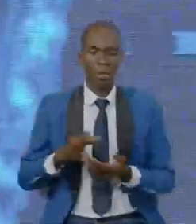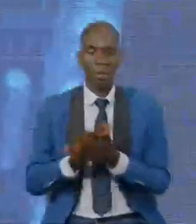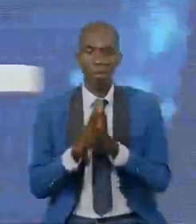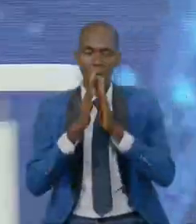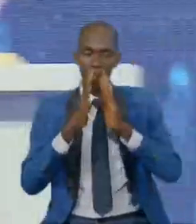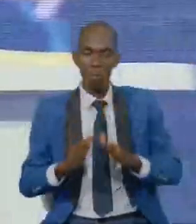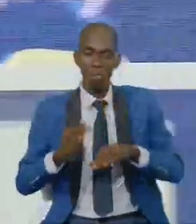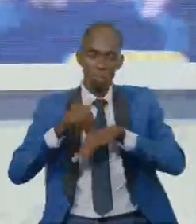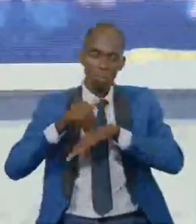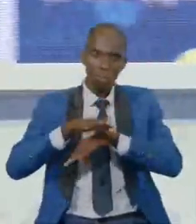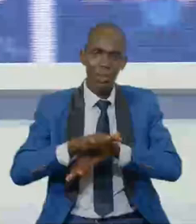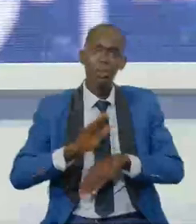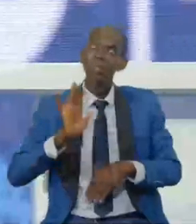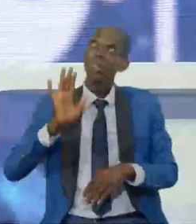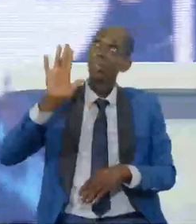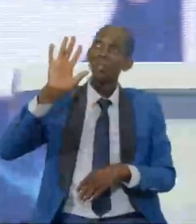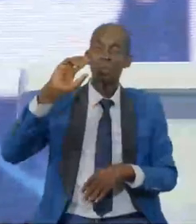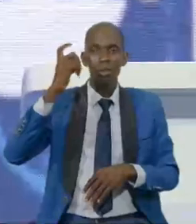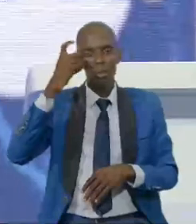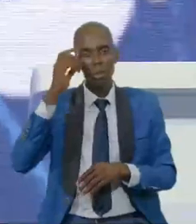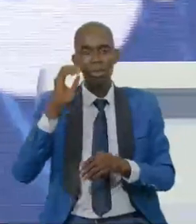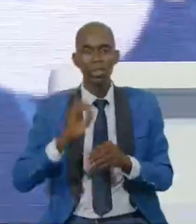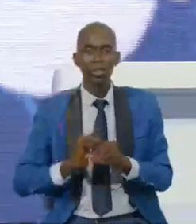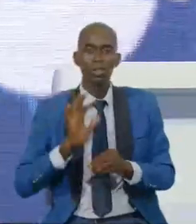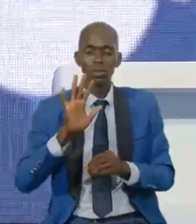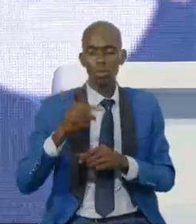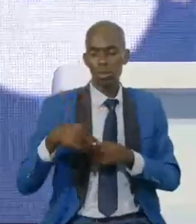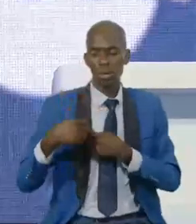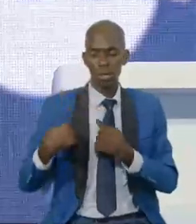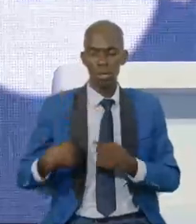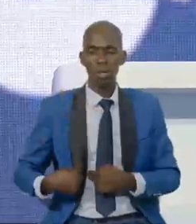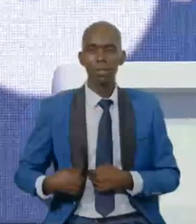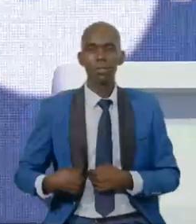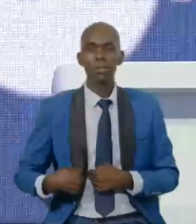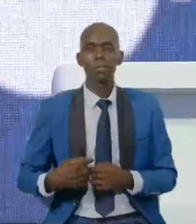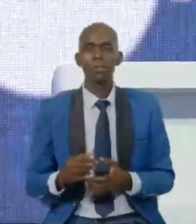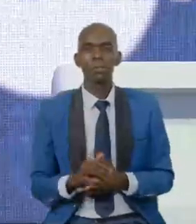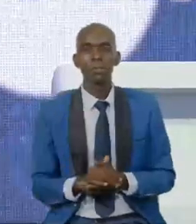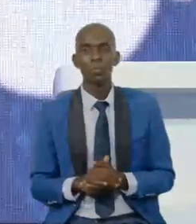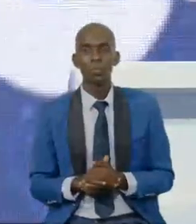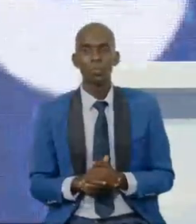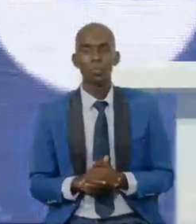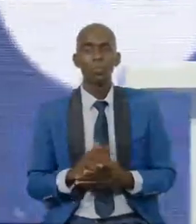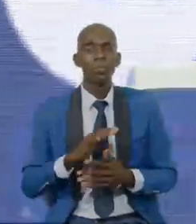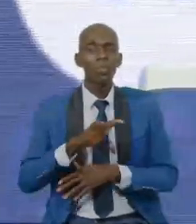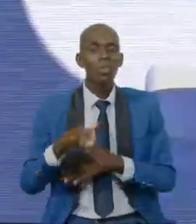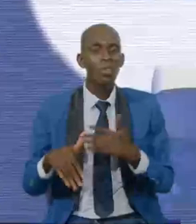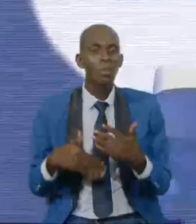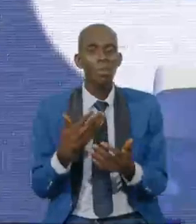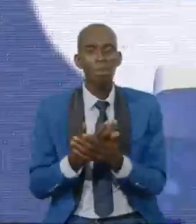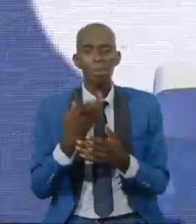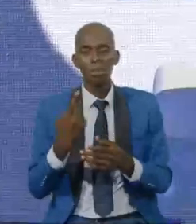its government in your heart. Et le Prince de la Paix instaure son gouvernement dans ton